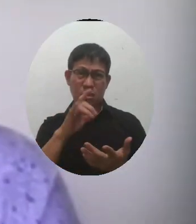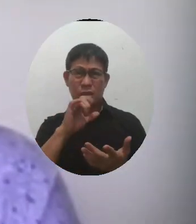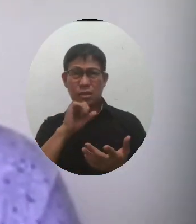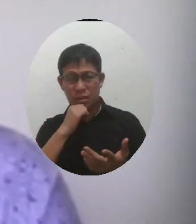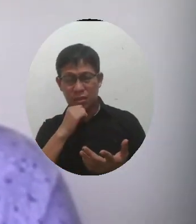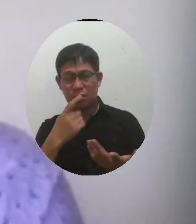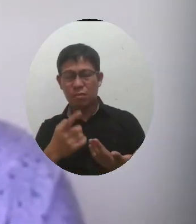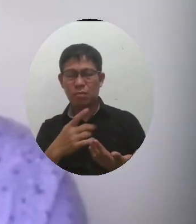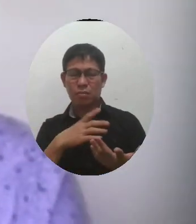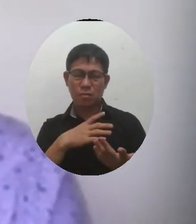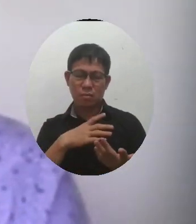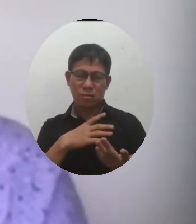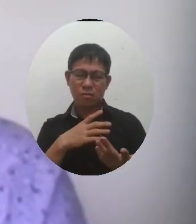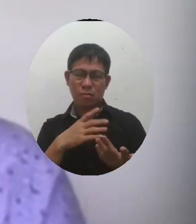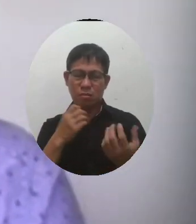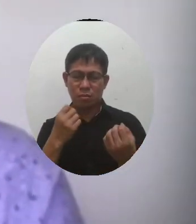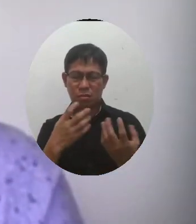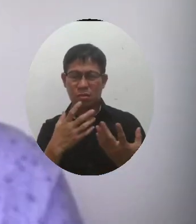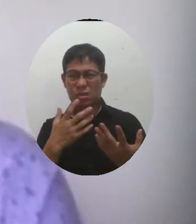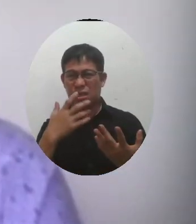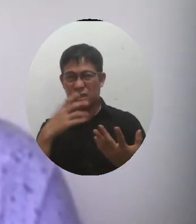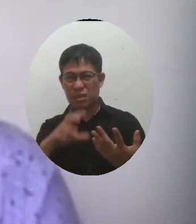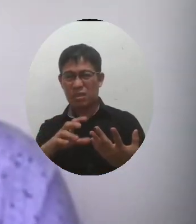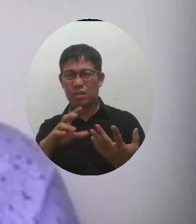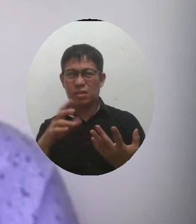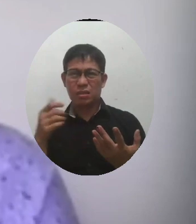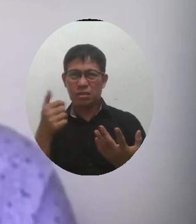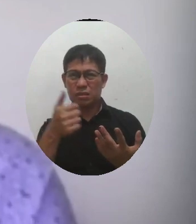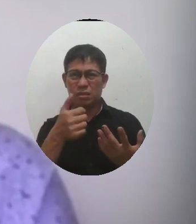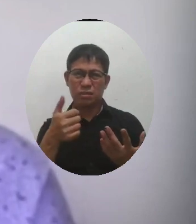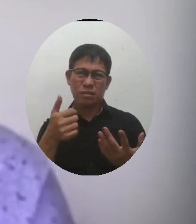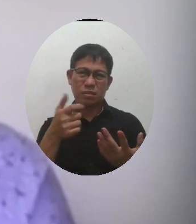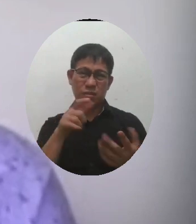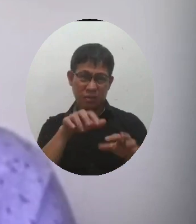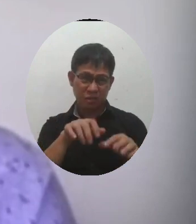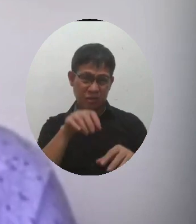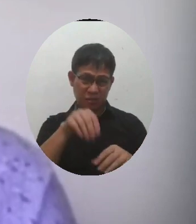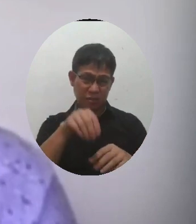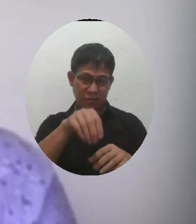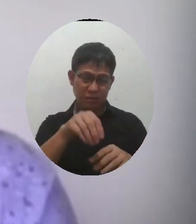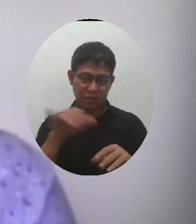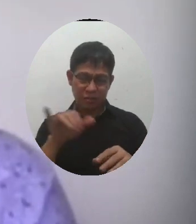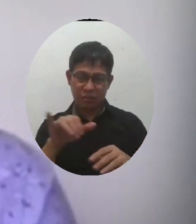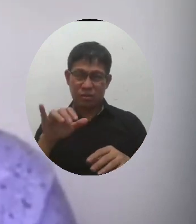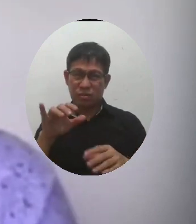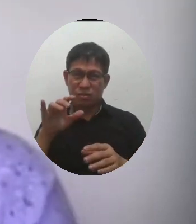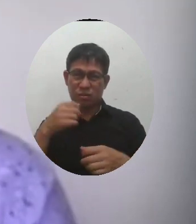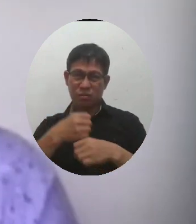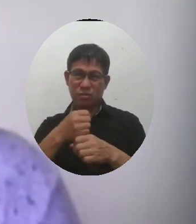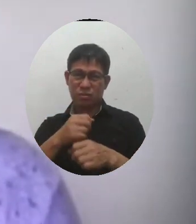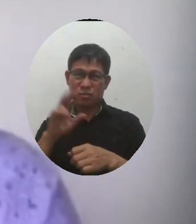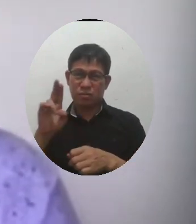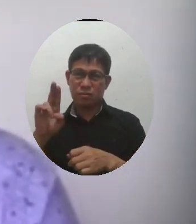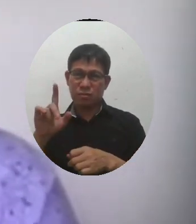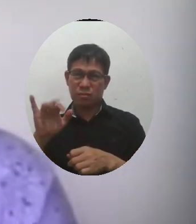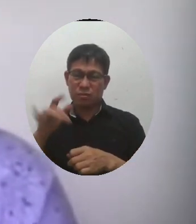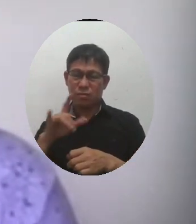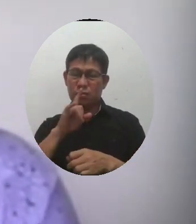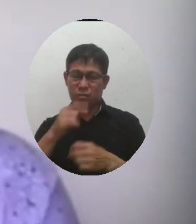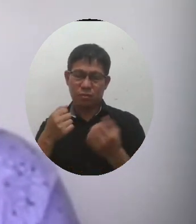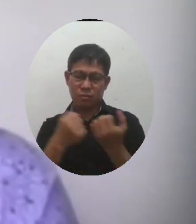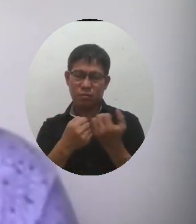edad, iniinda niya ang init ng pagod sa pagtatanim at pag-uuling para masuportahan